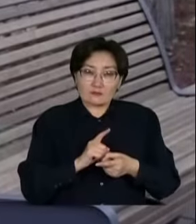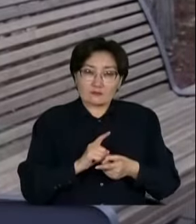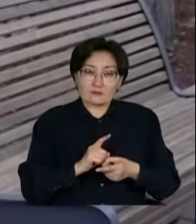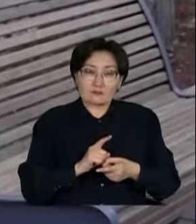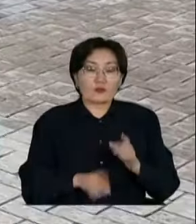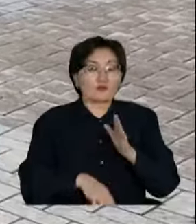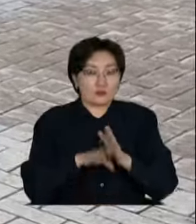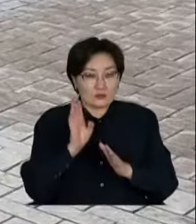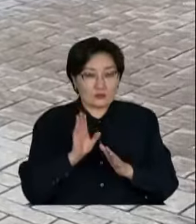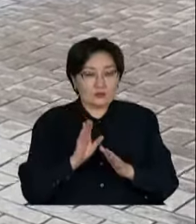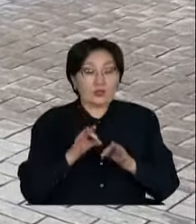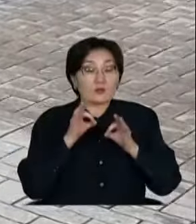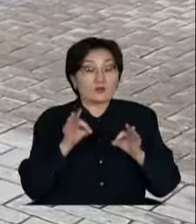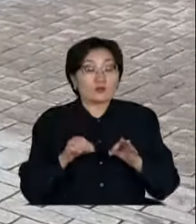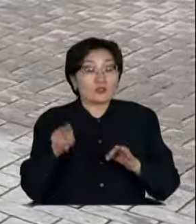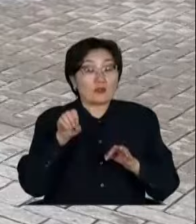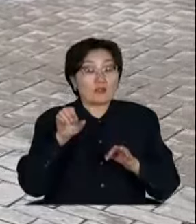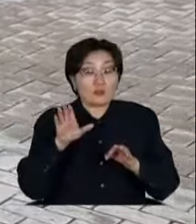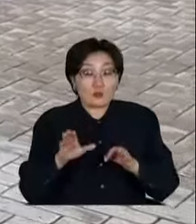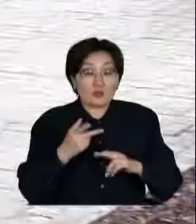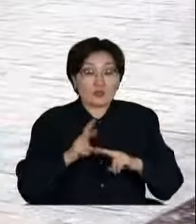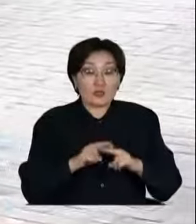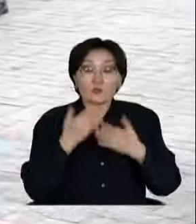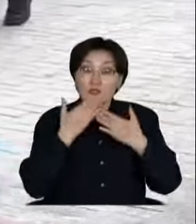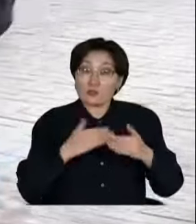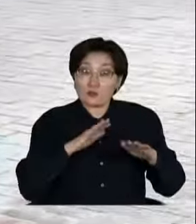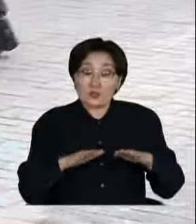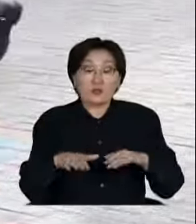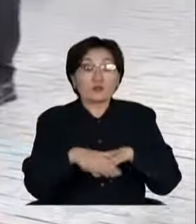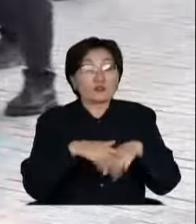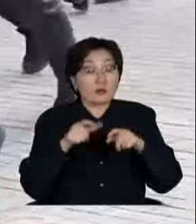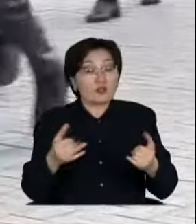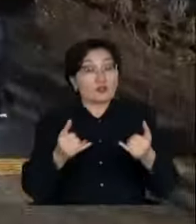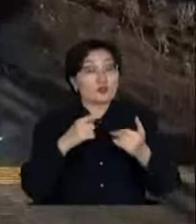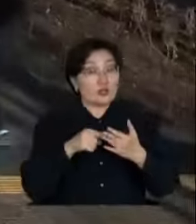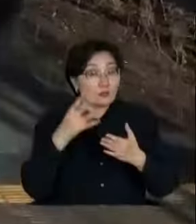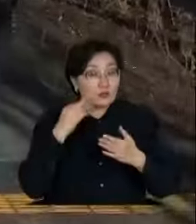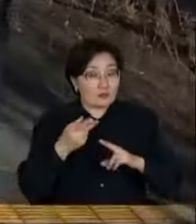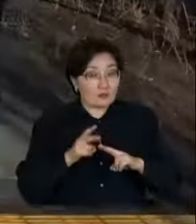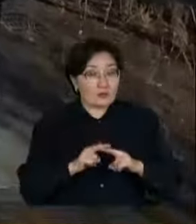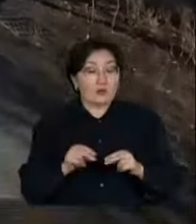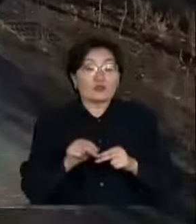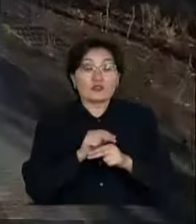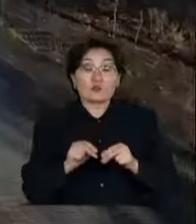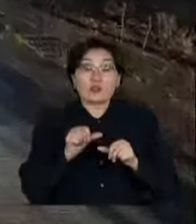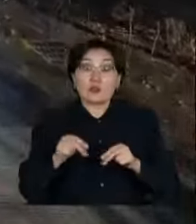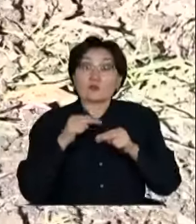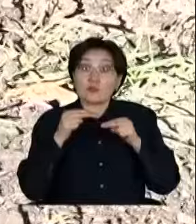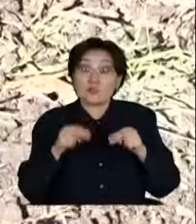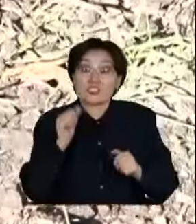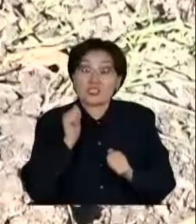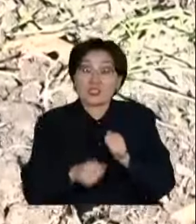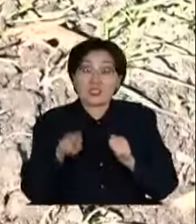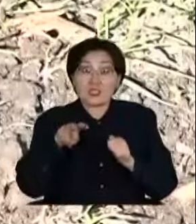в лучшую сторону. Как отметил Ербулат Досаев, это излюбленное место горожан и гостей Алматы. Поэтому при ремонте уделили внимание